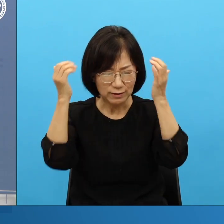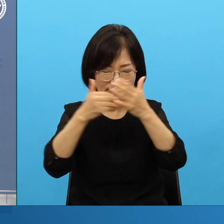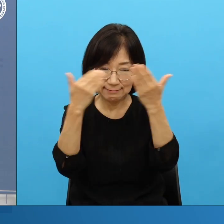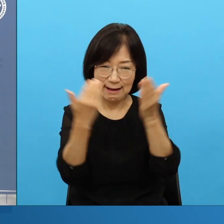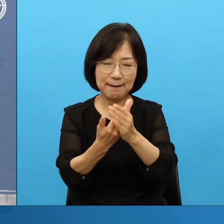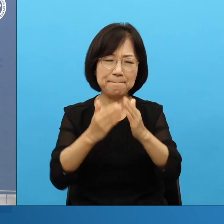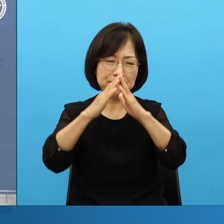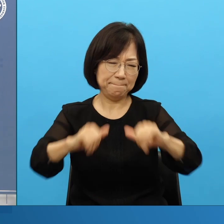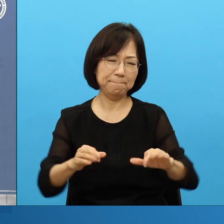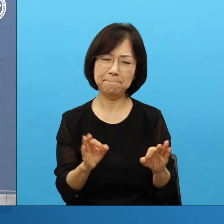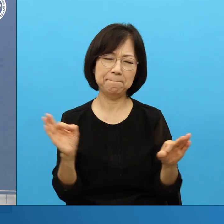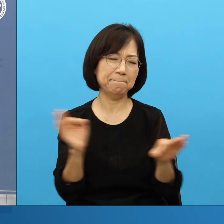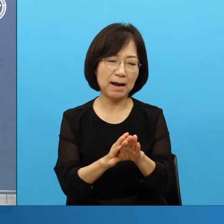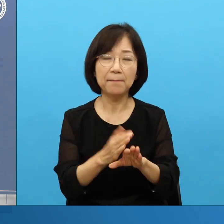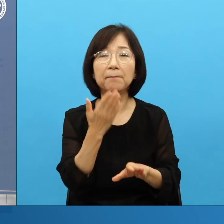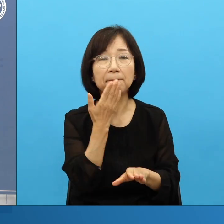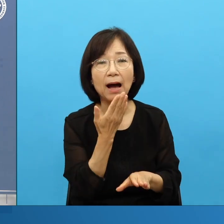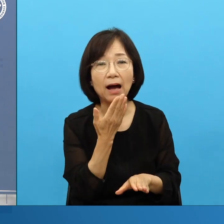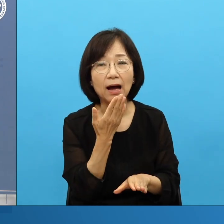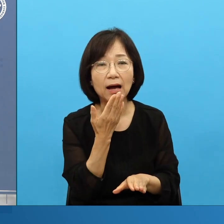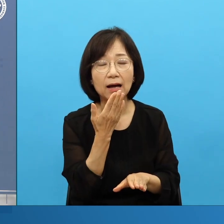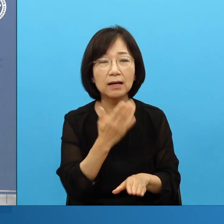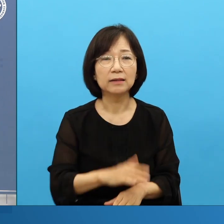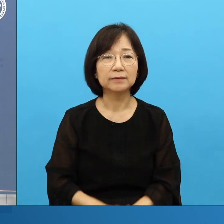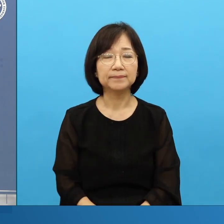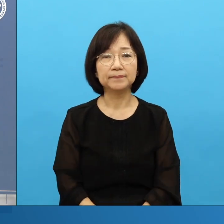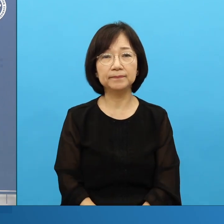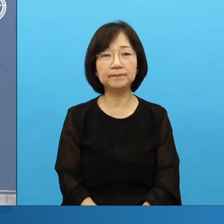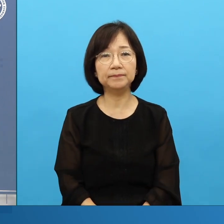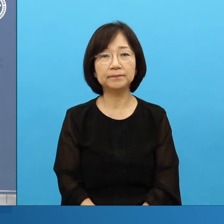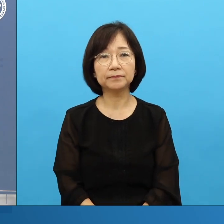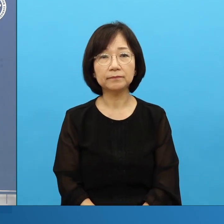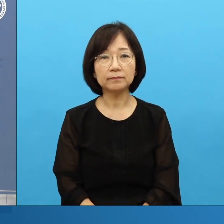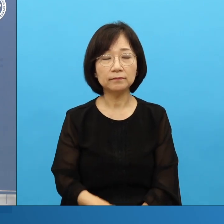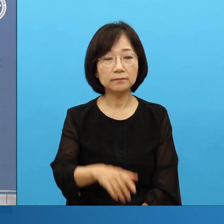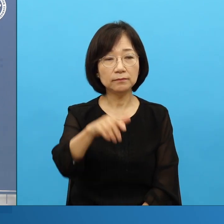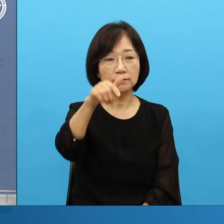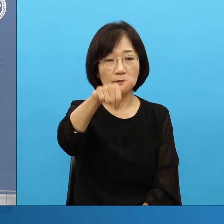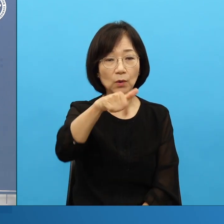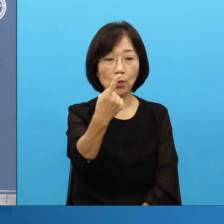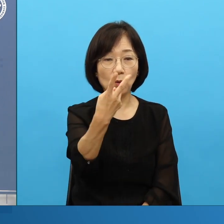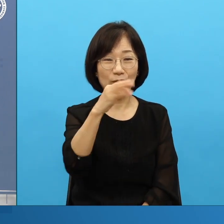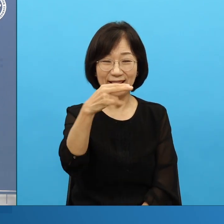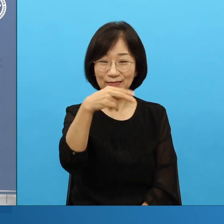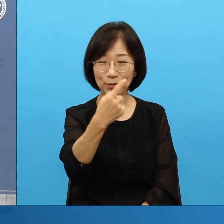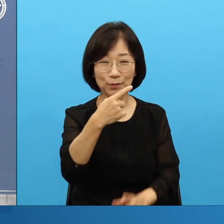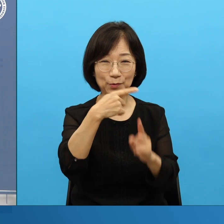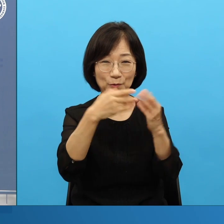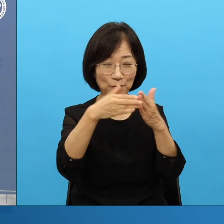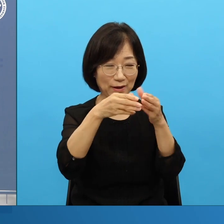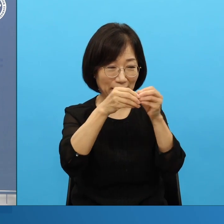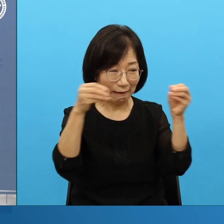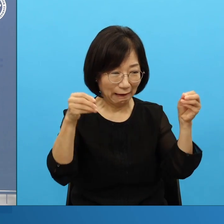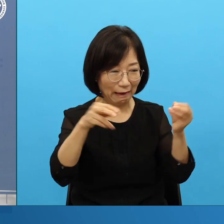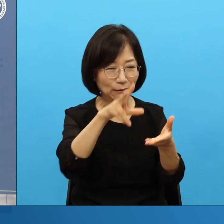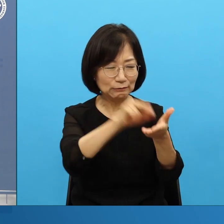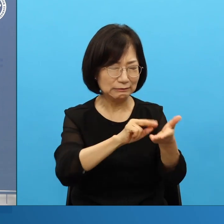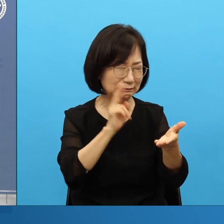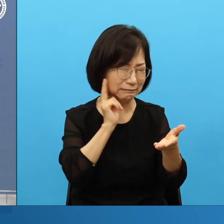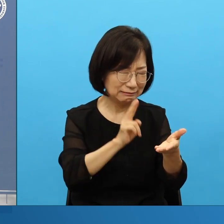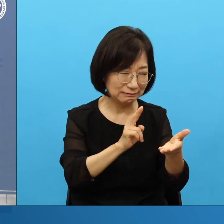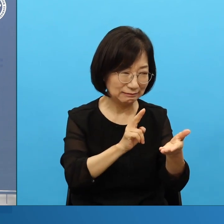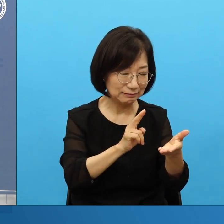그래서 가장 문제 많은 줄 아는 교회였는데 로마 복음화에 가장 큰 역할을 했습니다. And we thought that this was a church